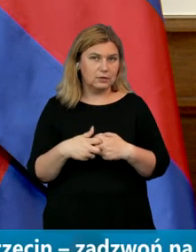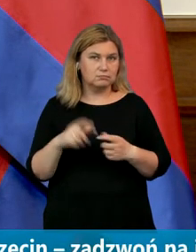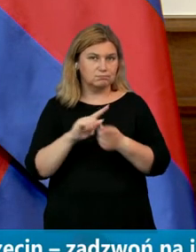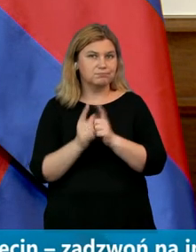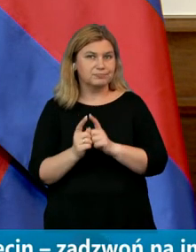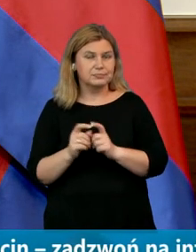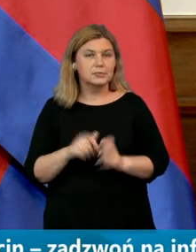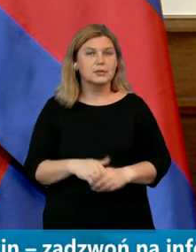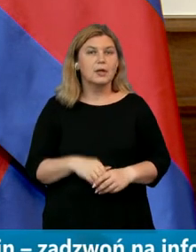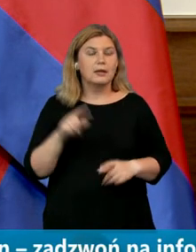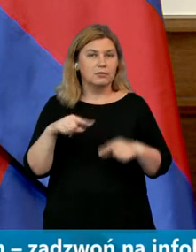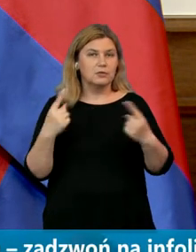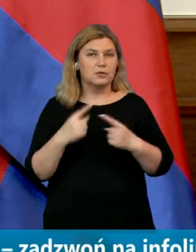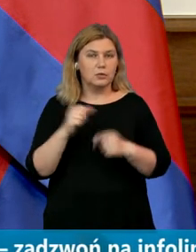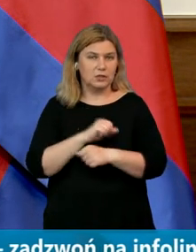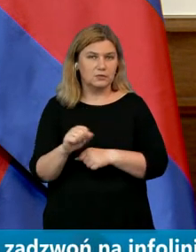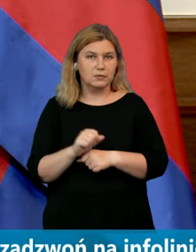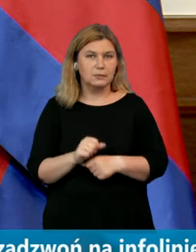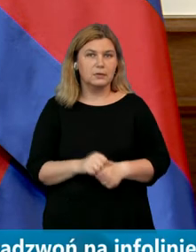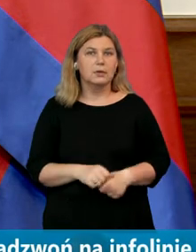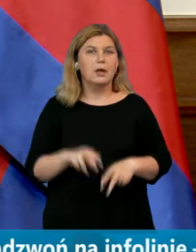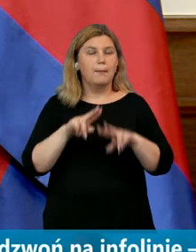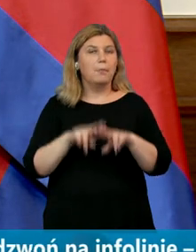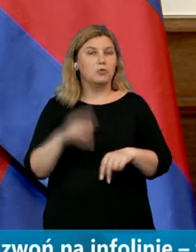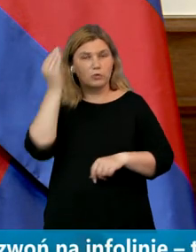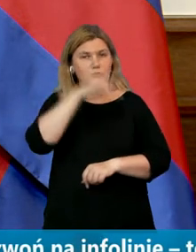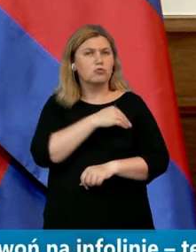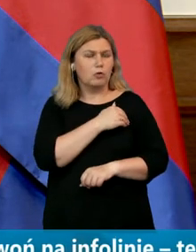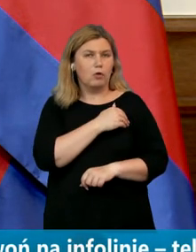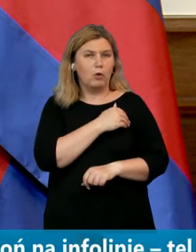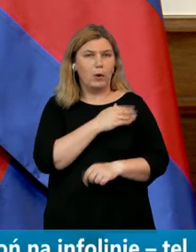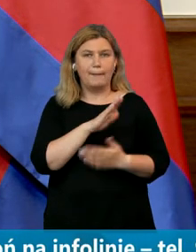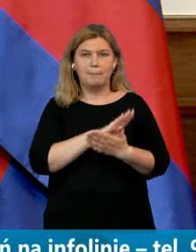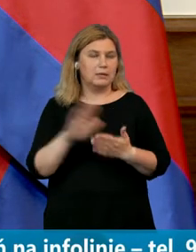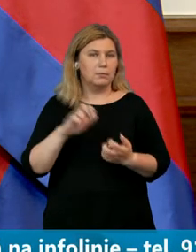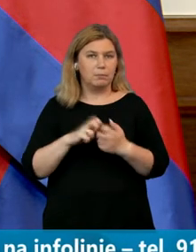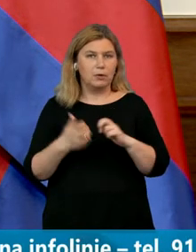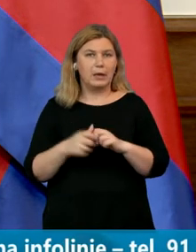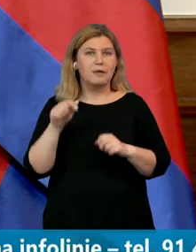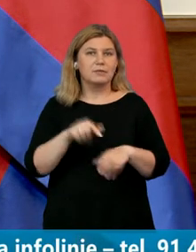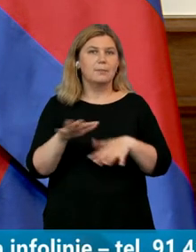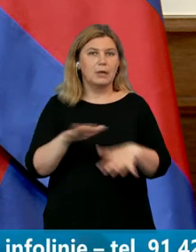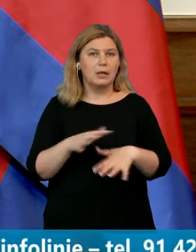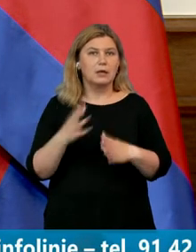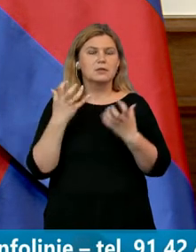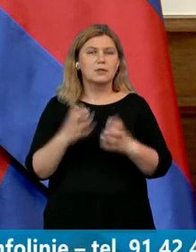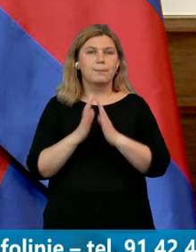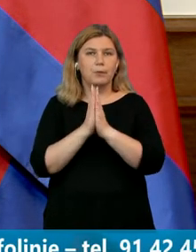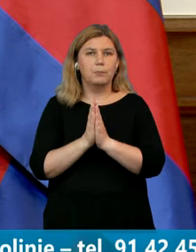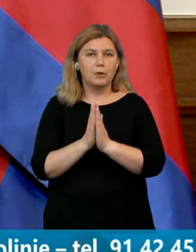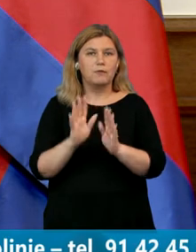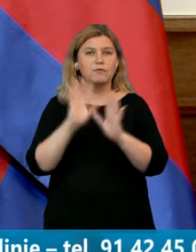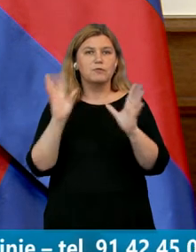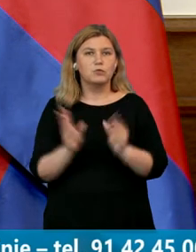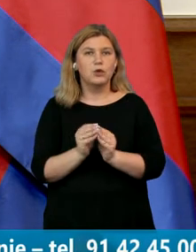sytuacje mają miejsce. Pozostałe placówki działają bez zakłócenia, ale w tym miejscu pragnę zaapelować wszystkich, którzy